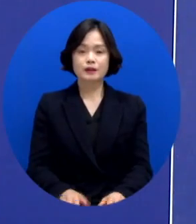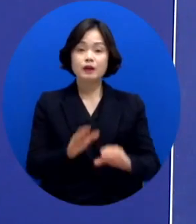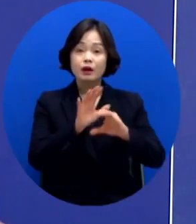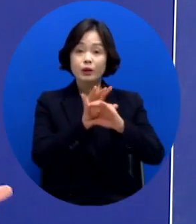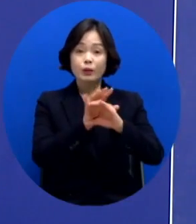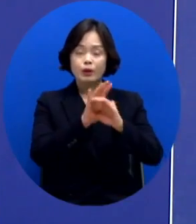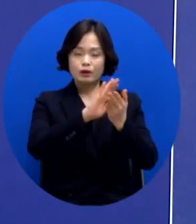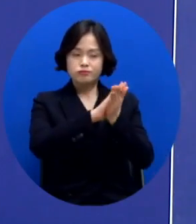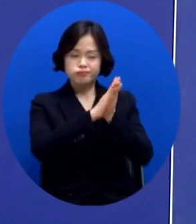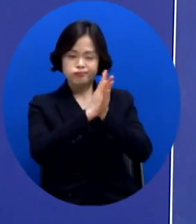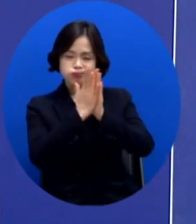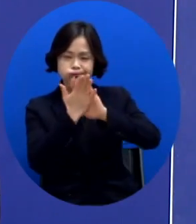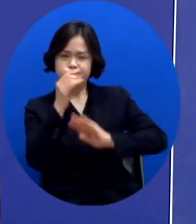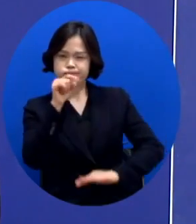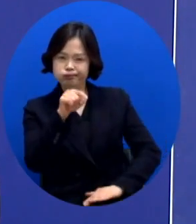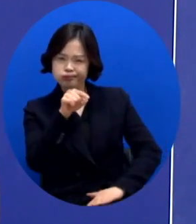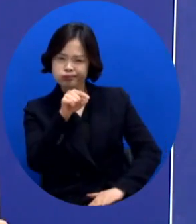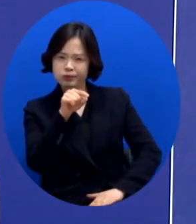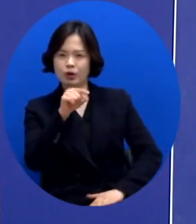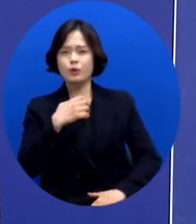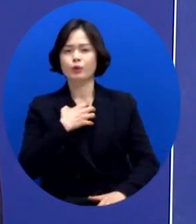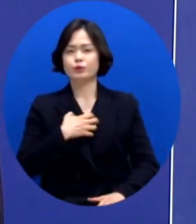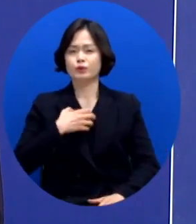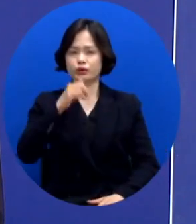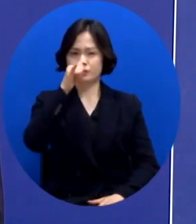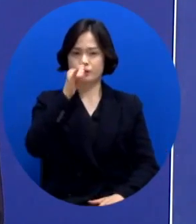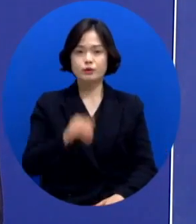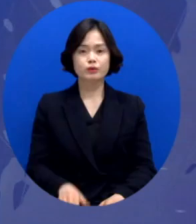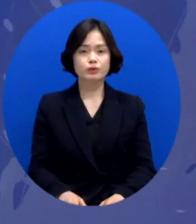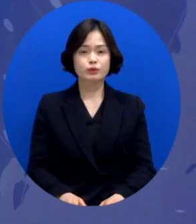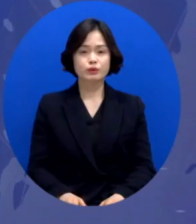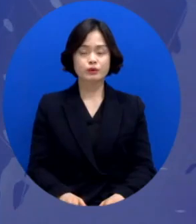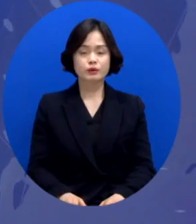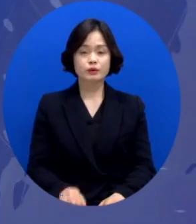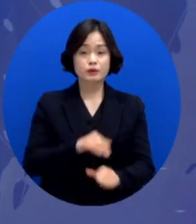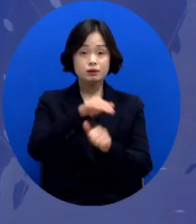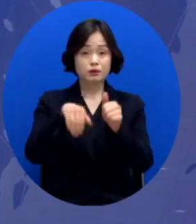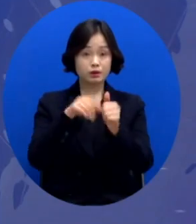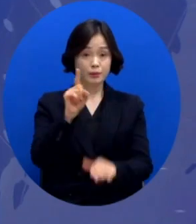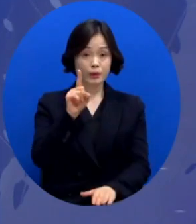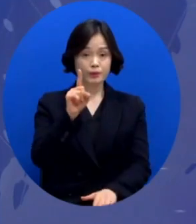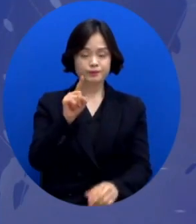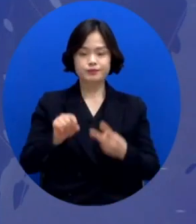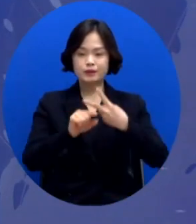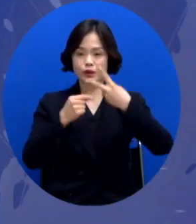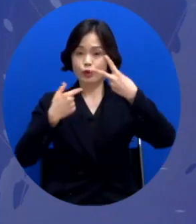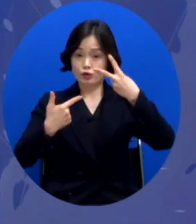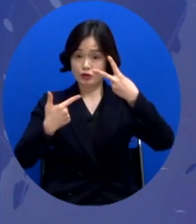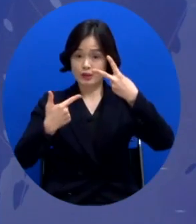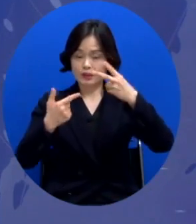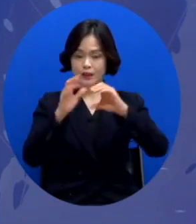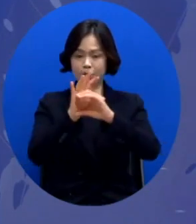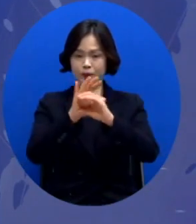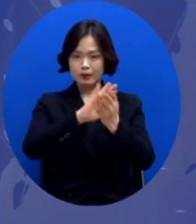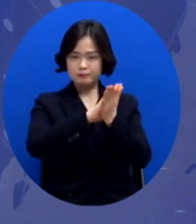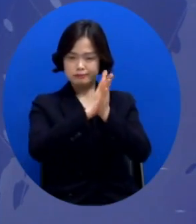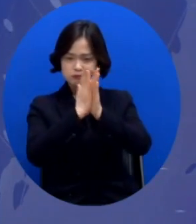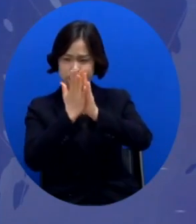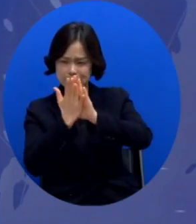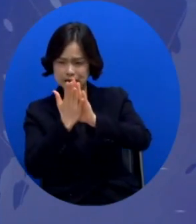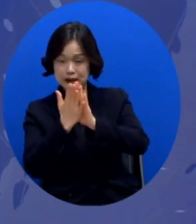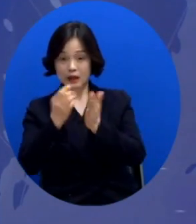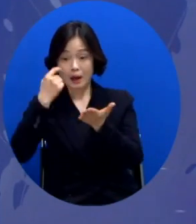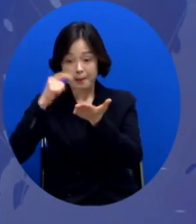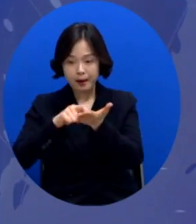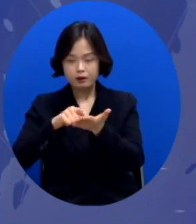대한 공포도 조금씩 좀 번지고 있는 것 같은데 상황이 어떤가요? 네, 맞습니다. 지난 6일 코로나19 변이 바이러스 감염자 12명이